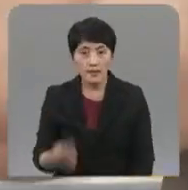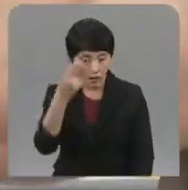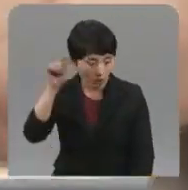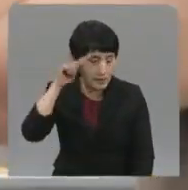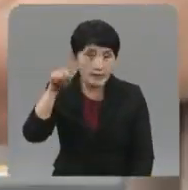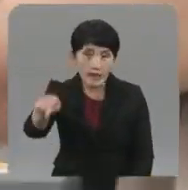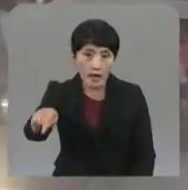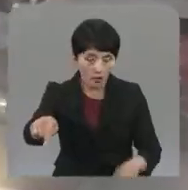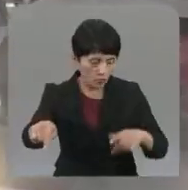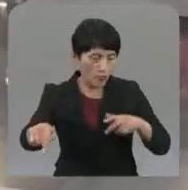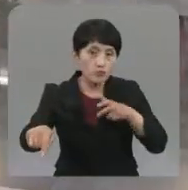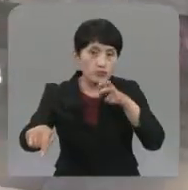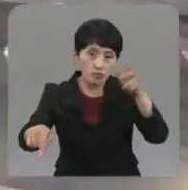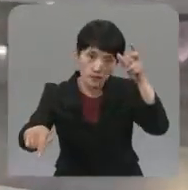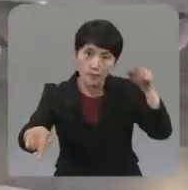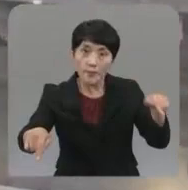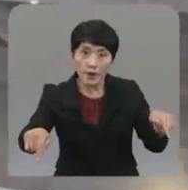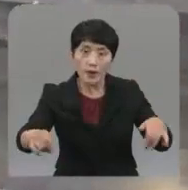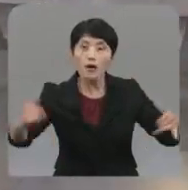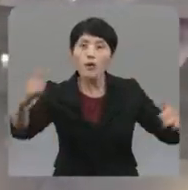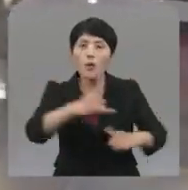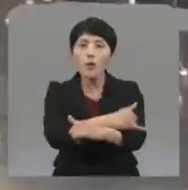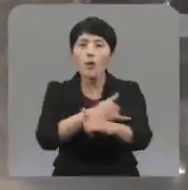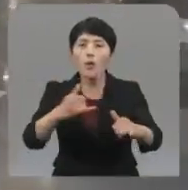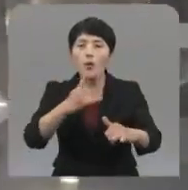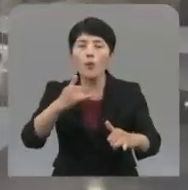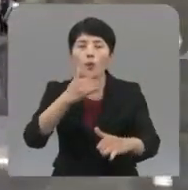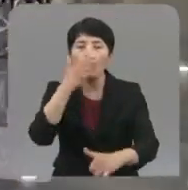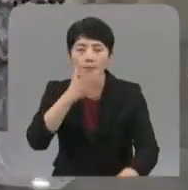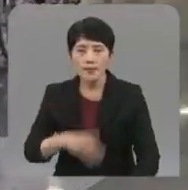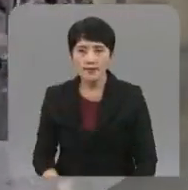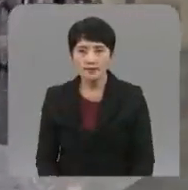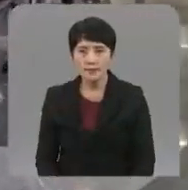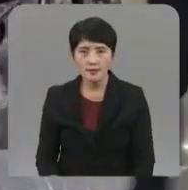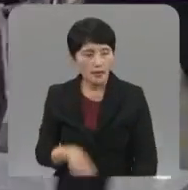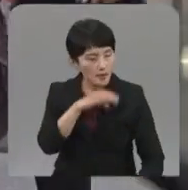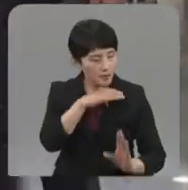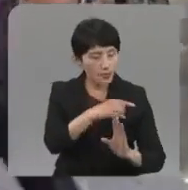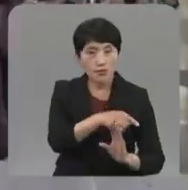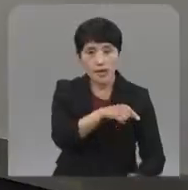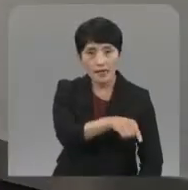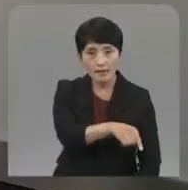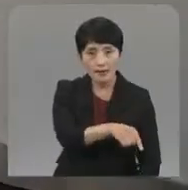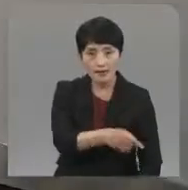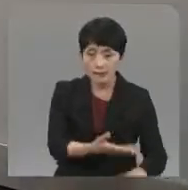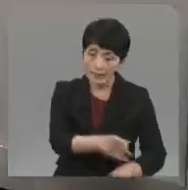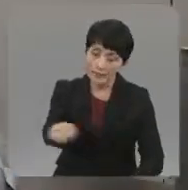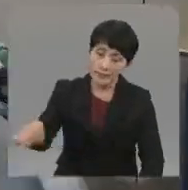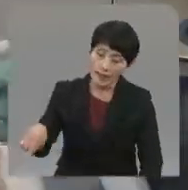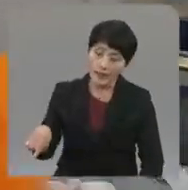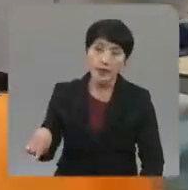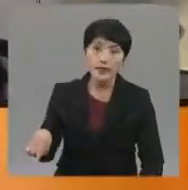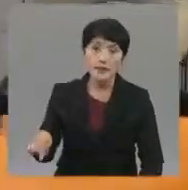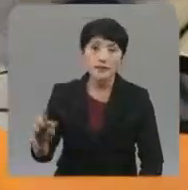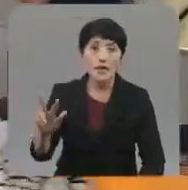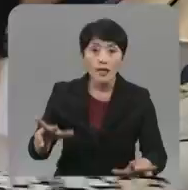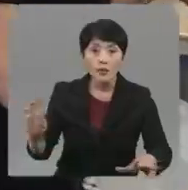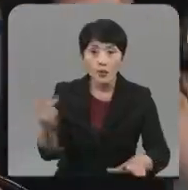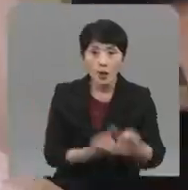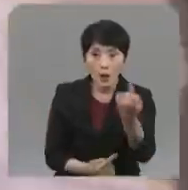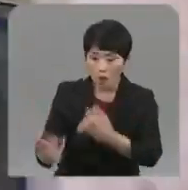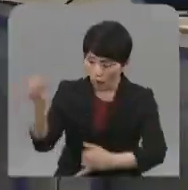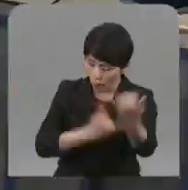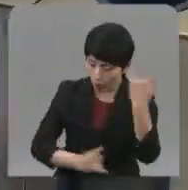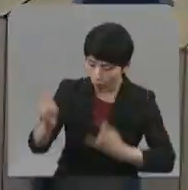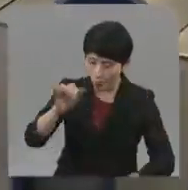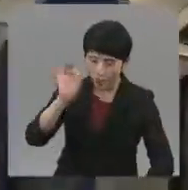ancien ambassadeur nord-coréen dans l'Empire du Milieu et plusieurs de ses compatriotes bloqués sur le continent chinois à cause de la pandémie ou enfin